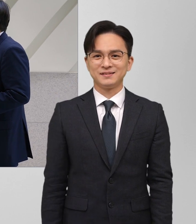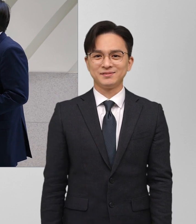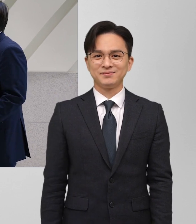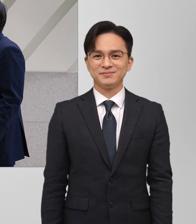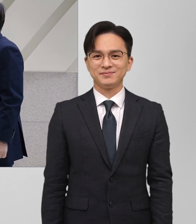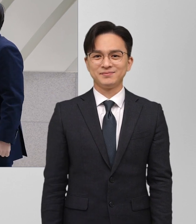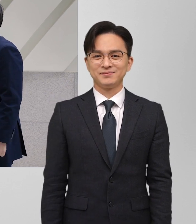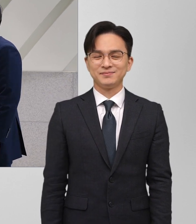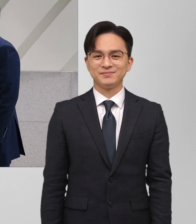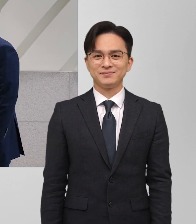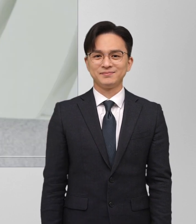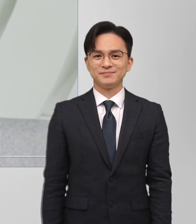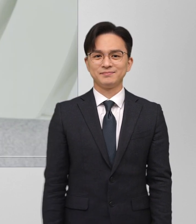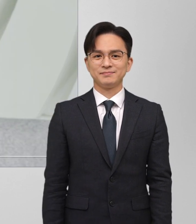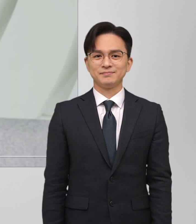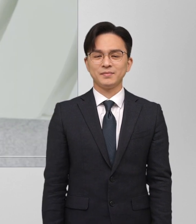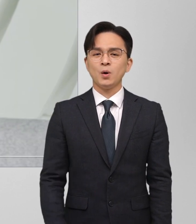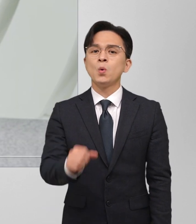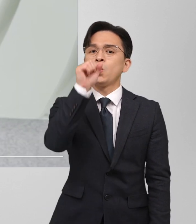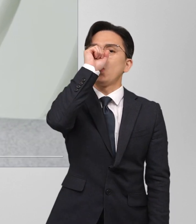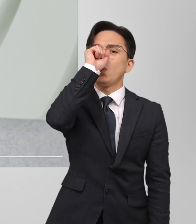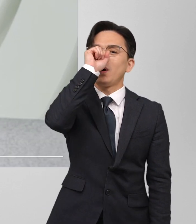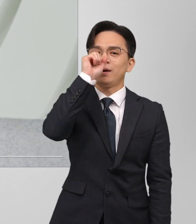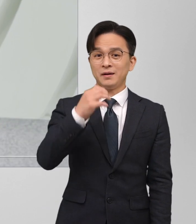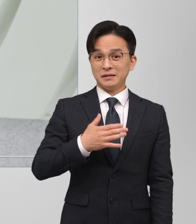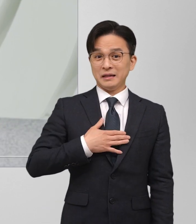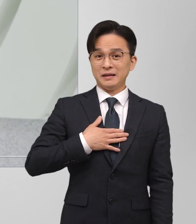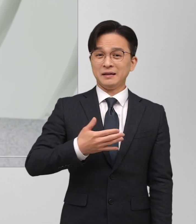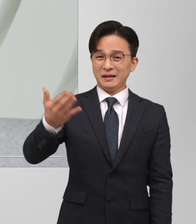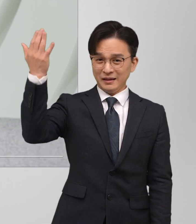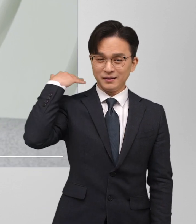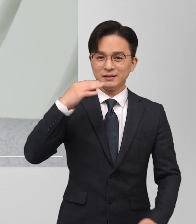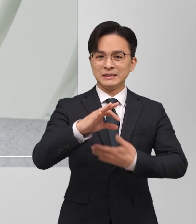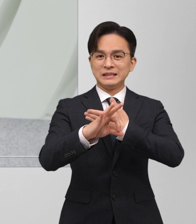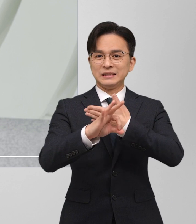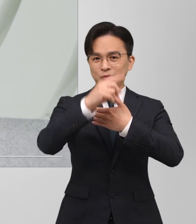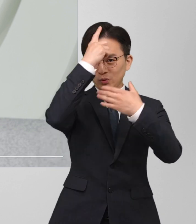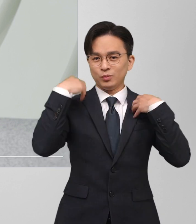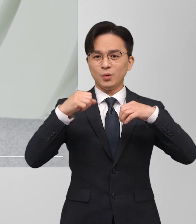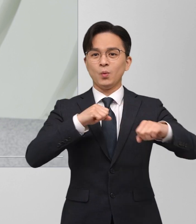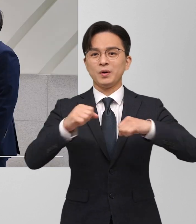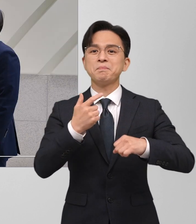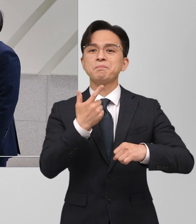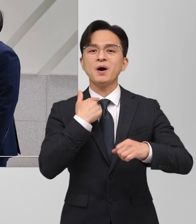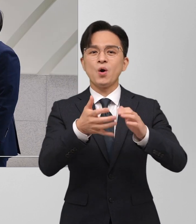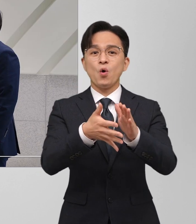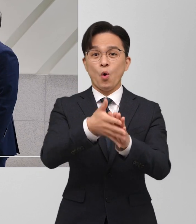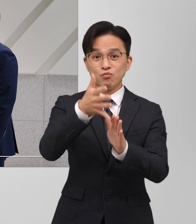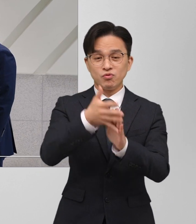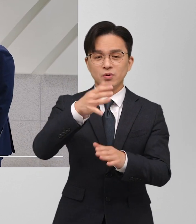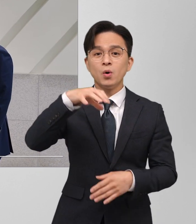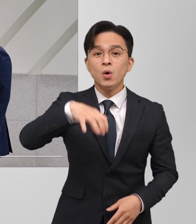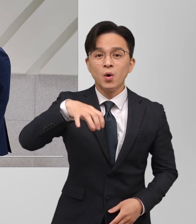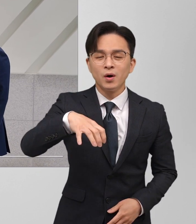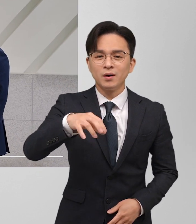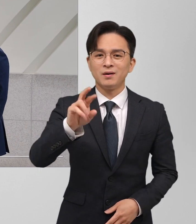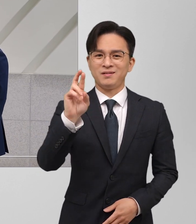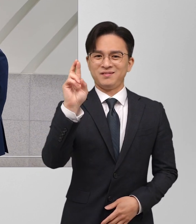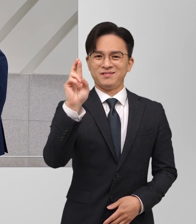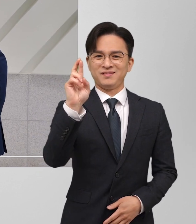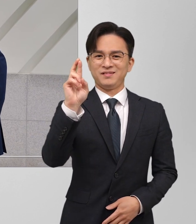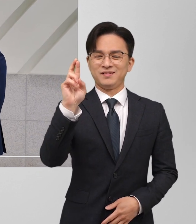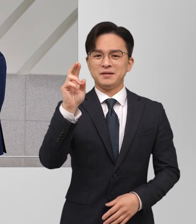점에서 의미가 있다고 할 수 있습니다. 잘 된 것 같습니다. 왜냐하면 저도 상해에 갔을 때 그 임시정부